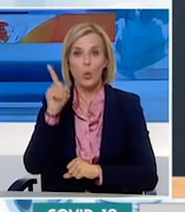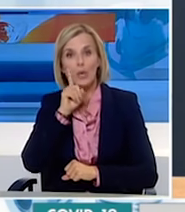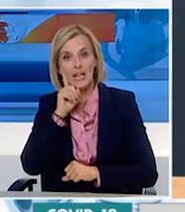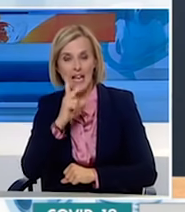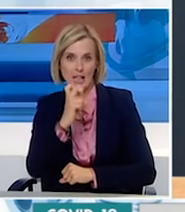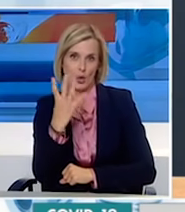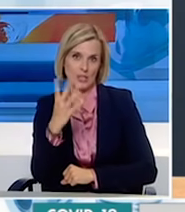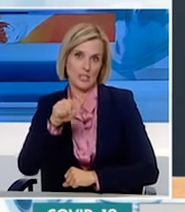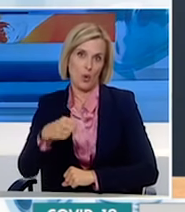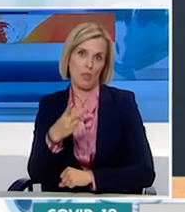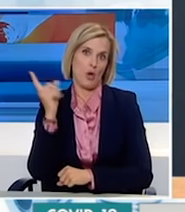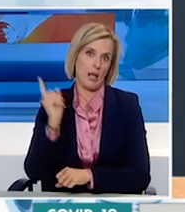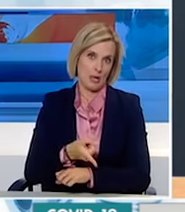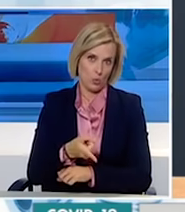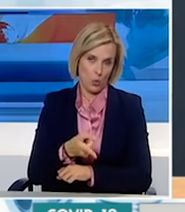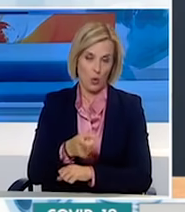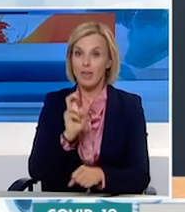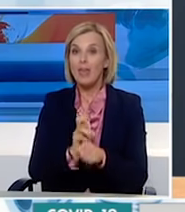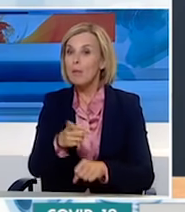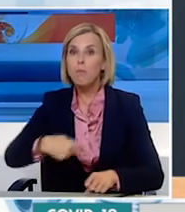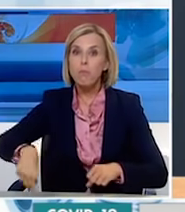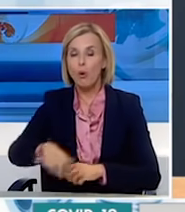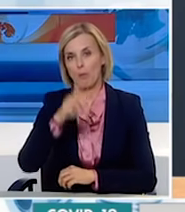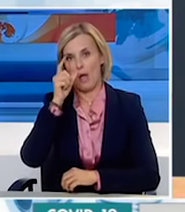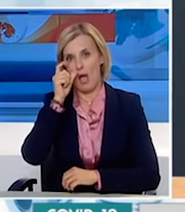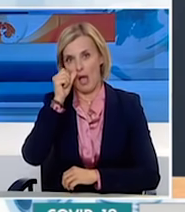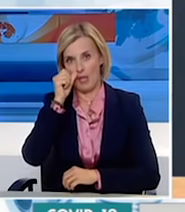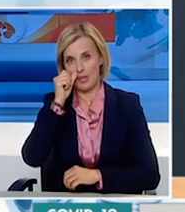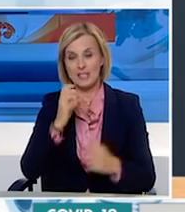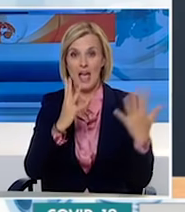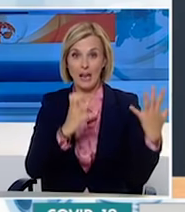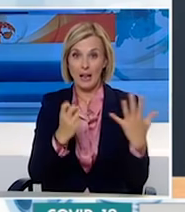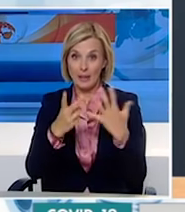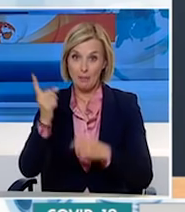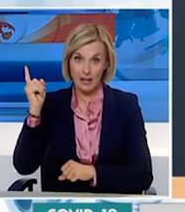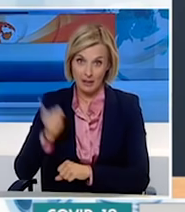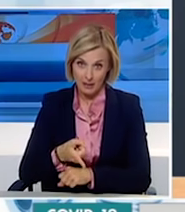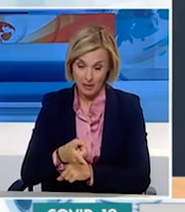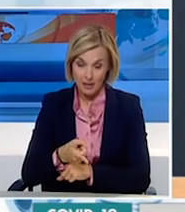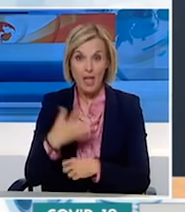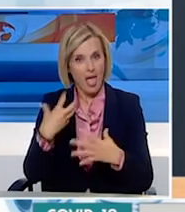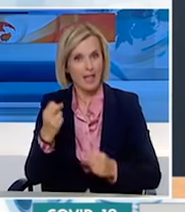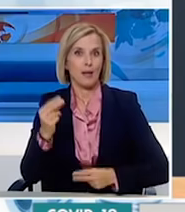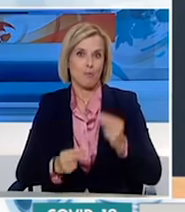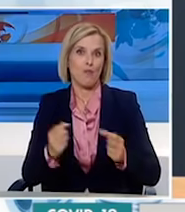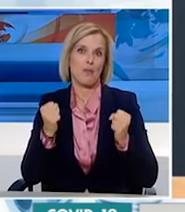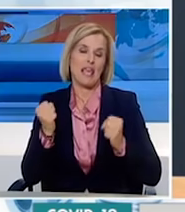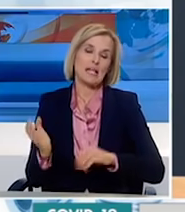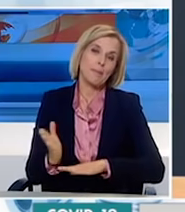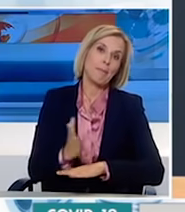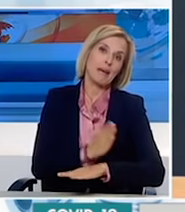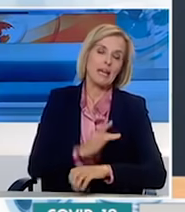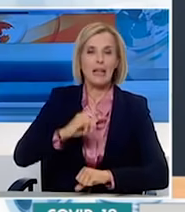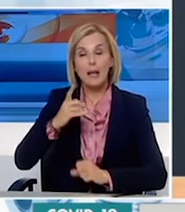το 24,2%. Οι υπόλοιποι είναι άνδρες. Το 97% έχει υποκείμενο νόσημα ή και